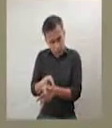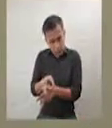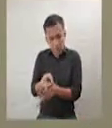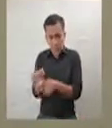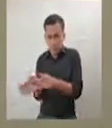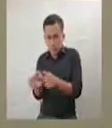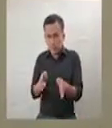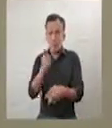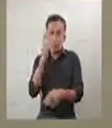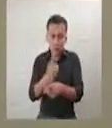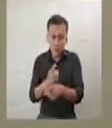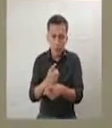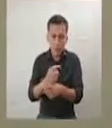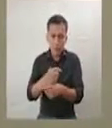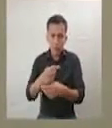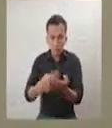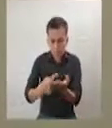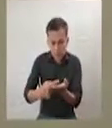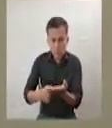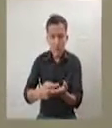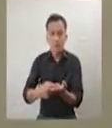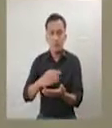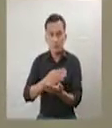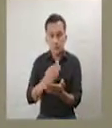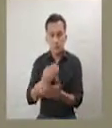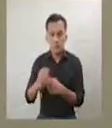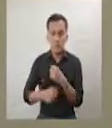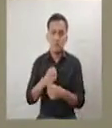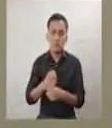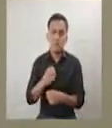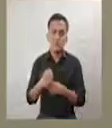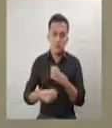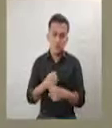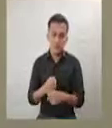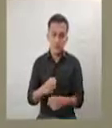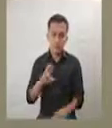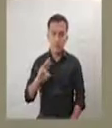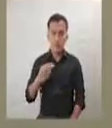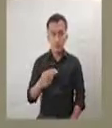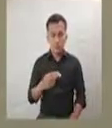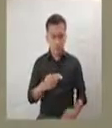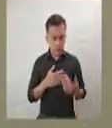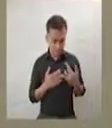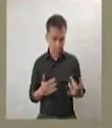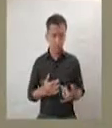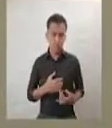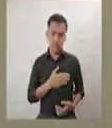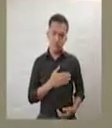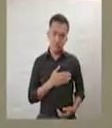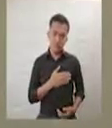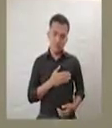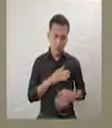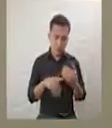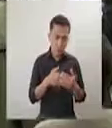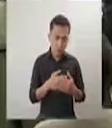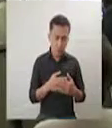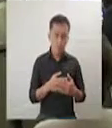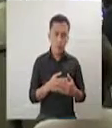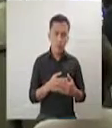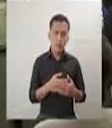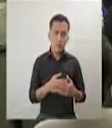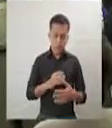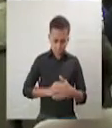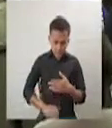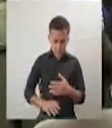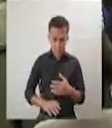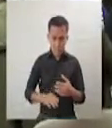RH po ay nasa puso ng lahat ng maternal and child care laws na meron ng mandato ang ating executive na